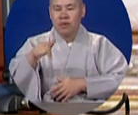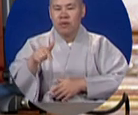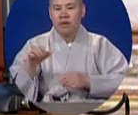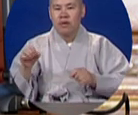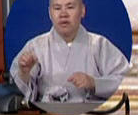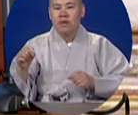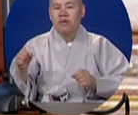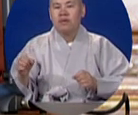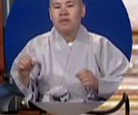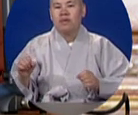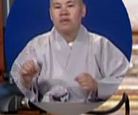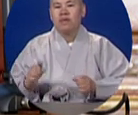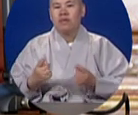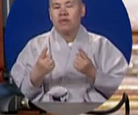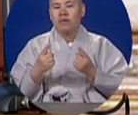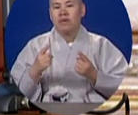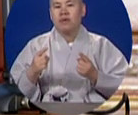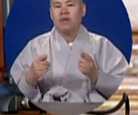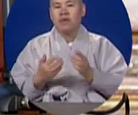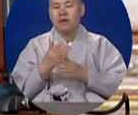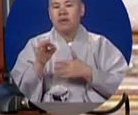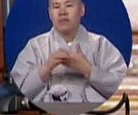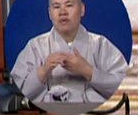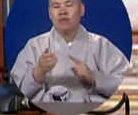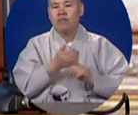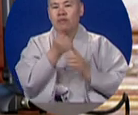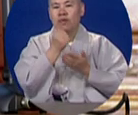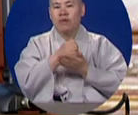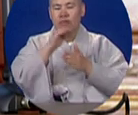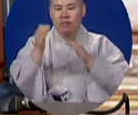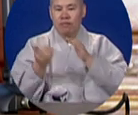일어나면 그게 성불 구경각이에요 그러면